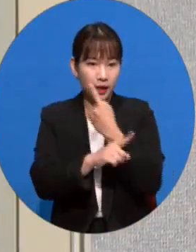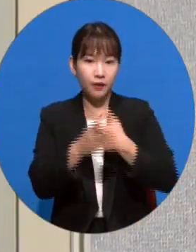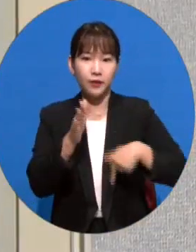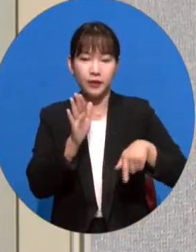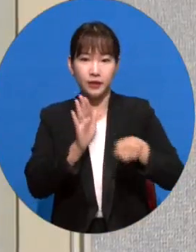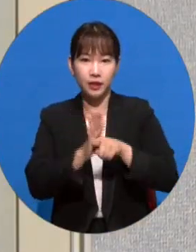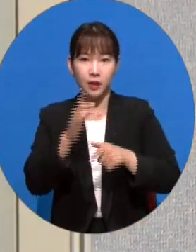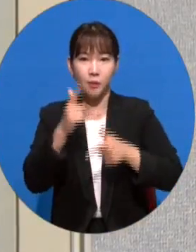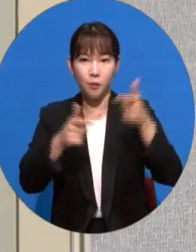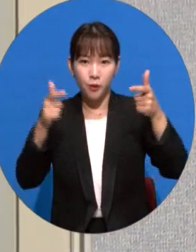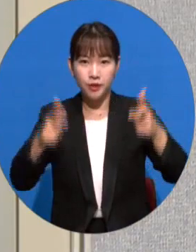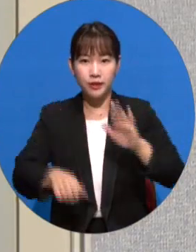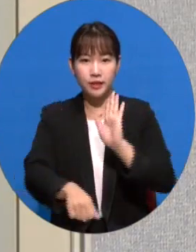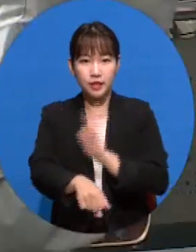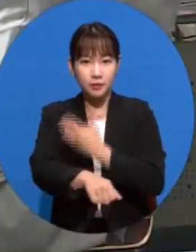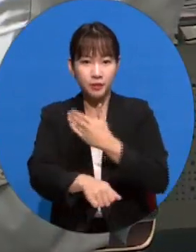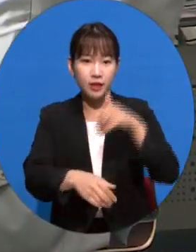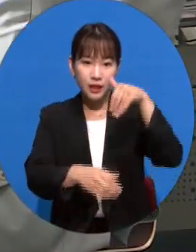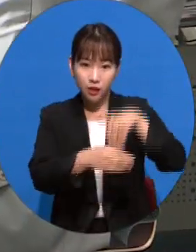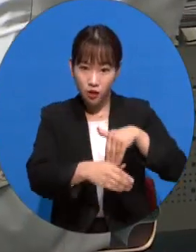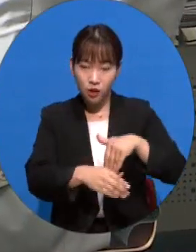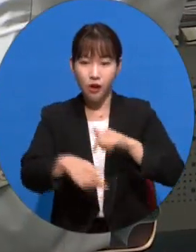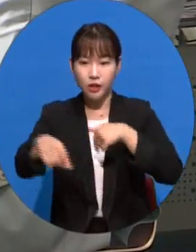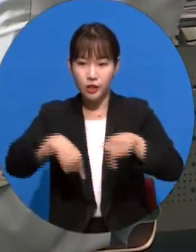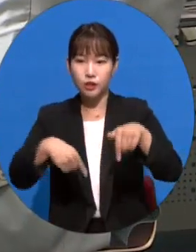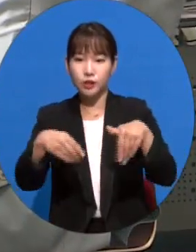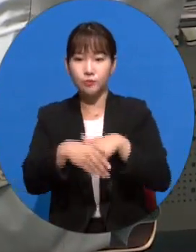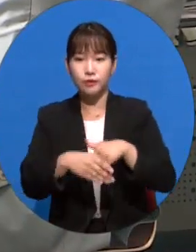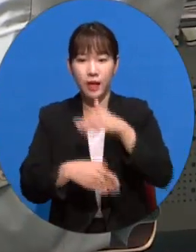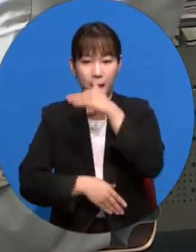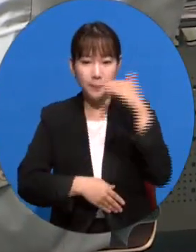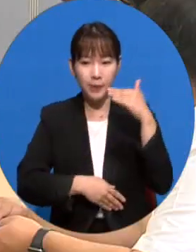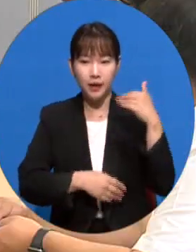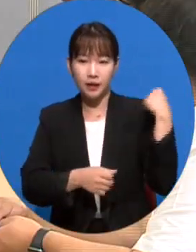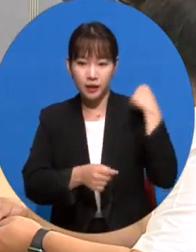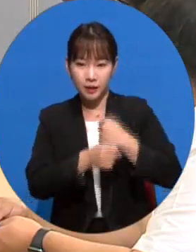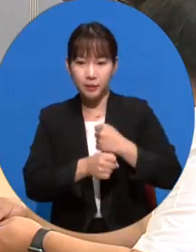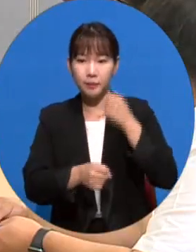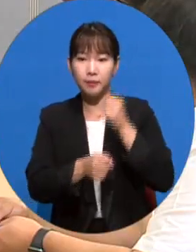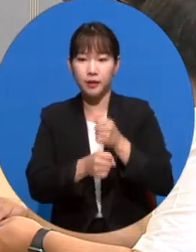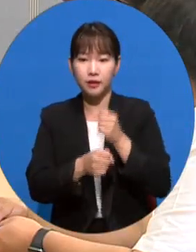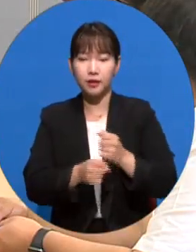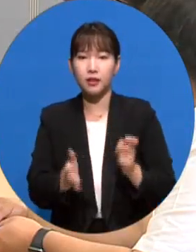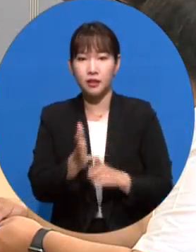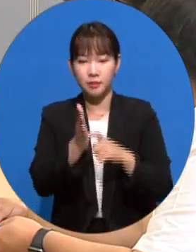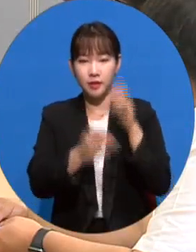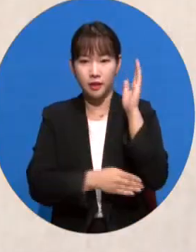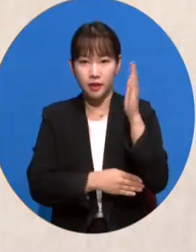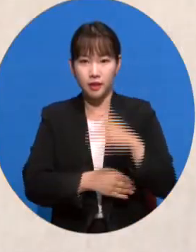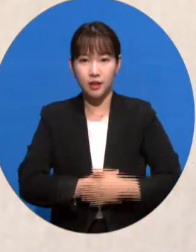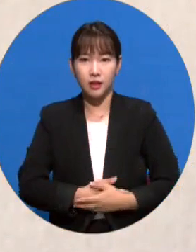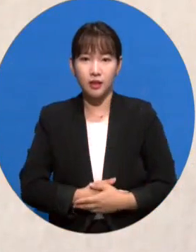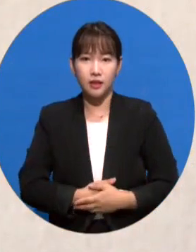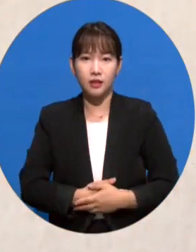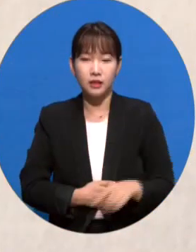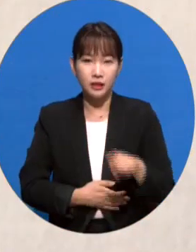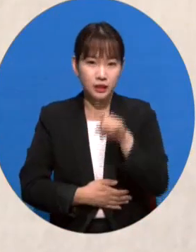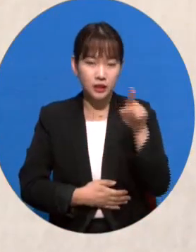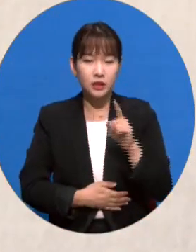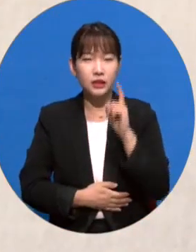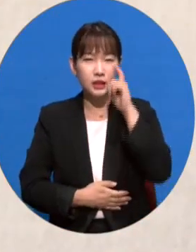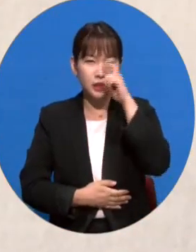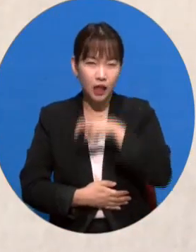위해서는 목포의 잘못된 선거, 정치 문화를 바로잡는 게 시급하다고 강조했습니다. 그런